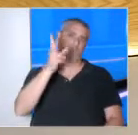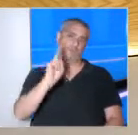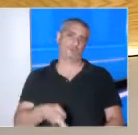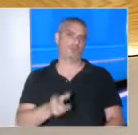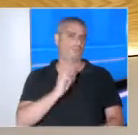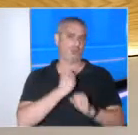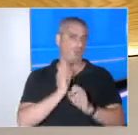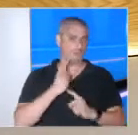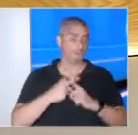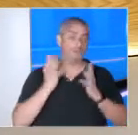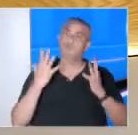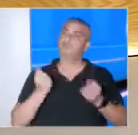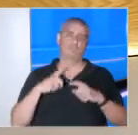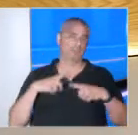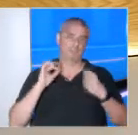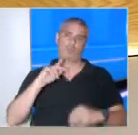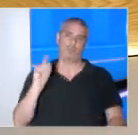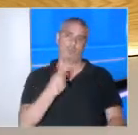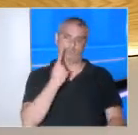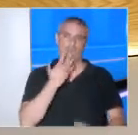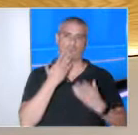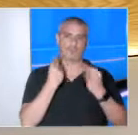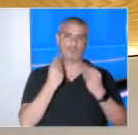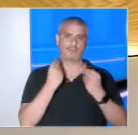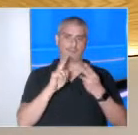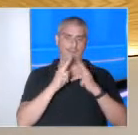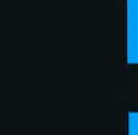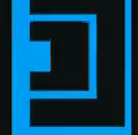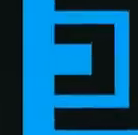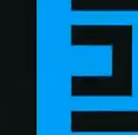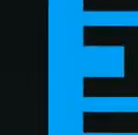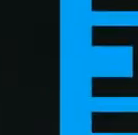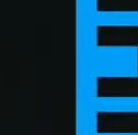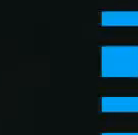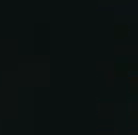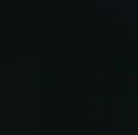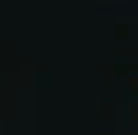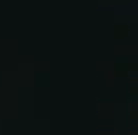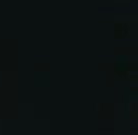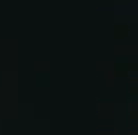האפשרות ולא עשיתם את זה, זה פשוט מציל את החיים של כולנו. תודה רבה, להתראות, ערב טוב.